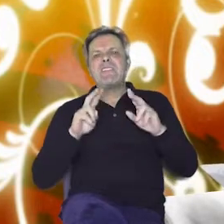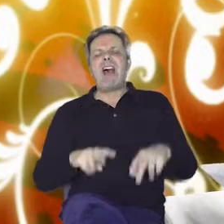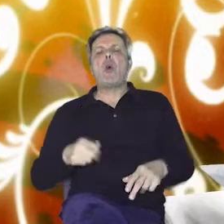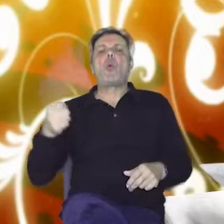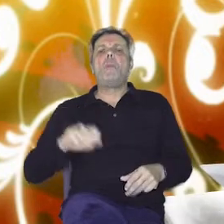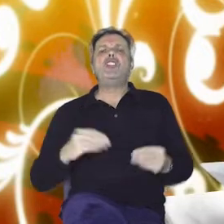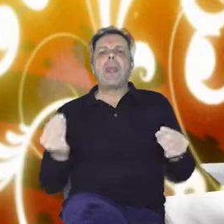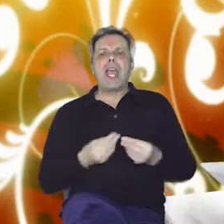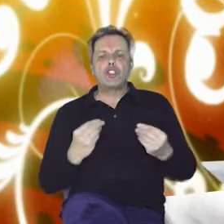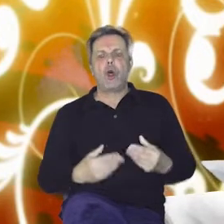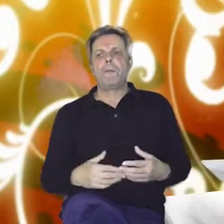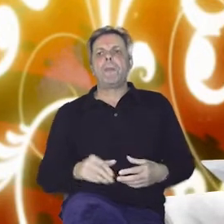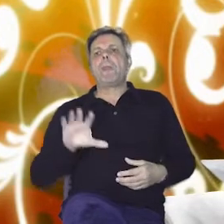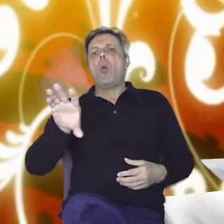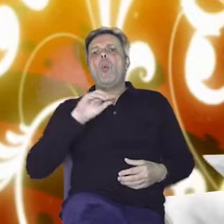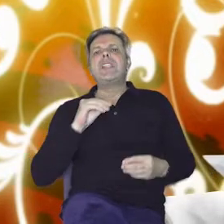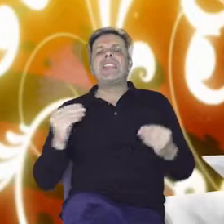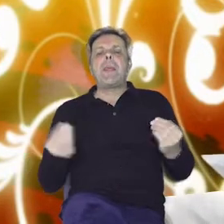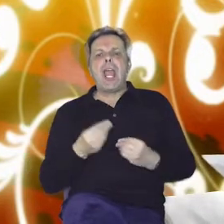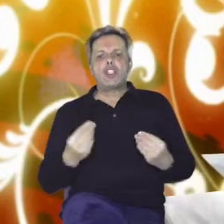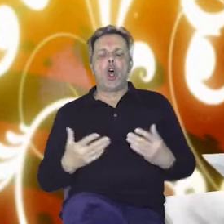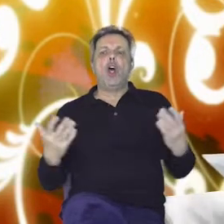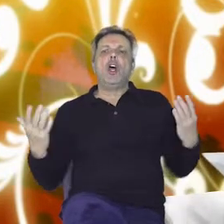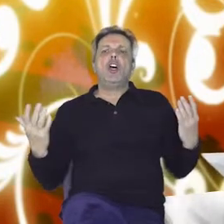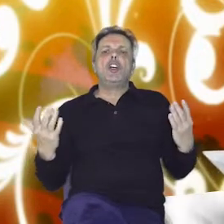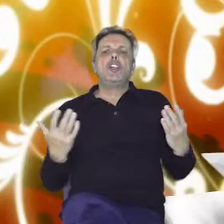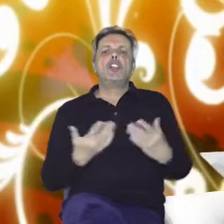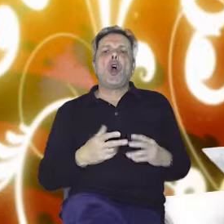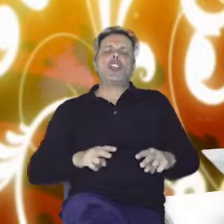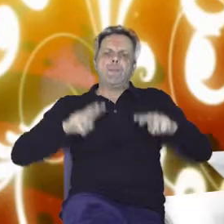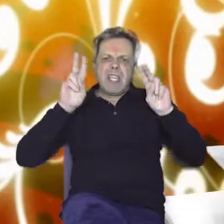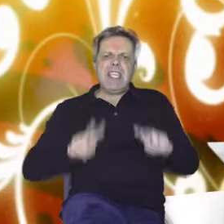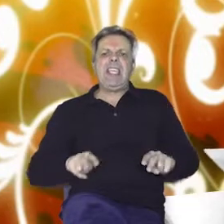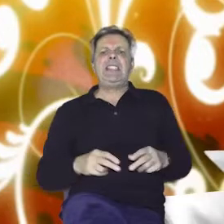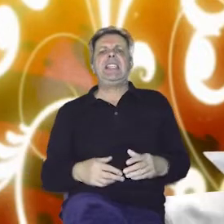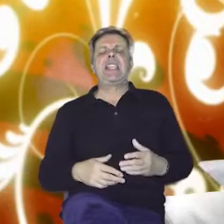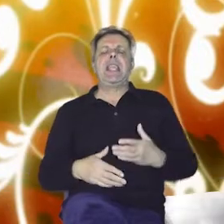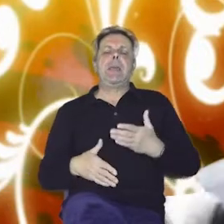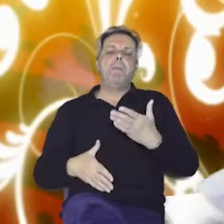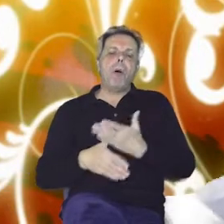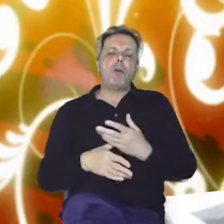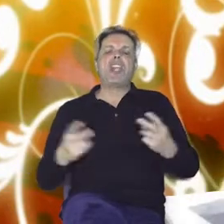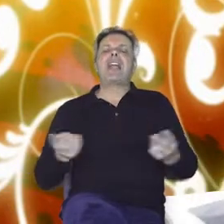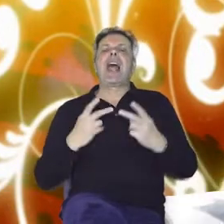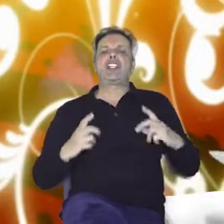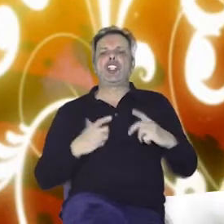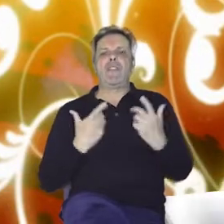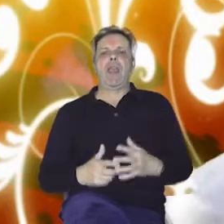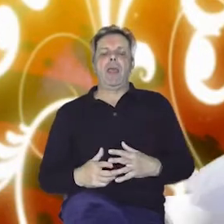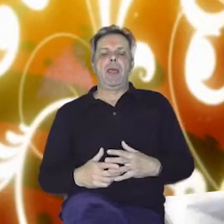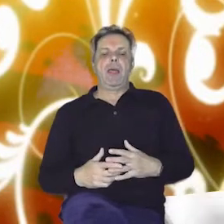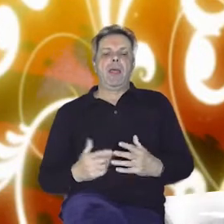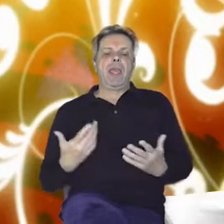nešto, uzeti nešto što će istinski im pomoći da lakše žive. Evo, meni je, od kad sam